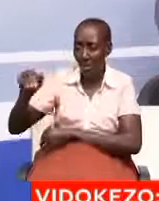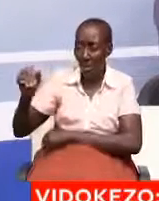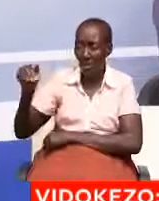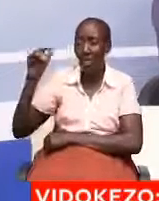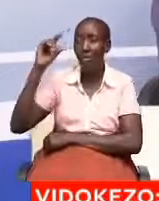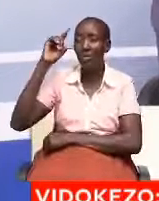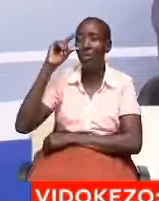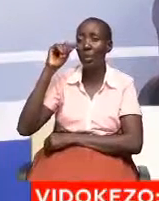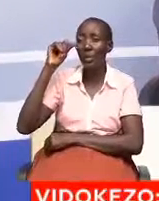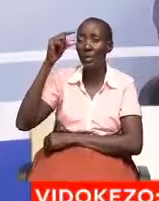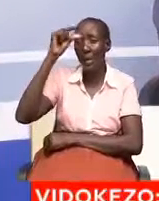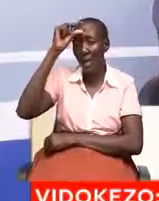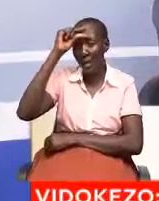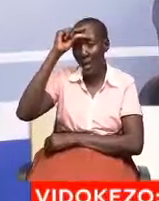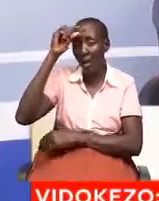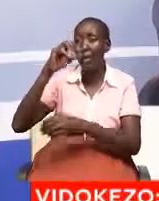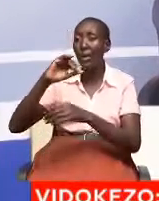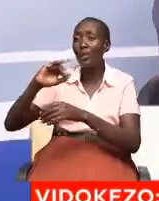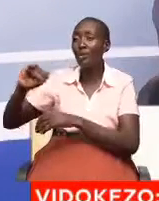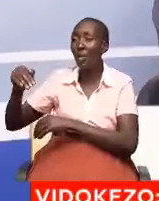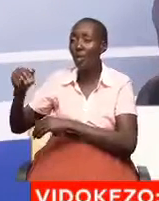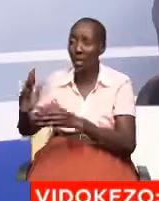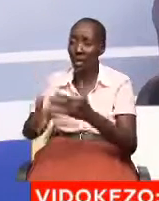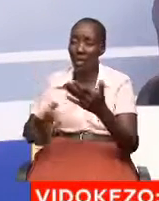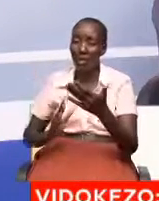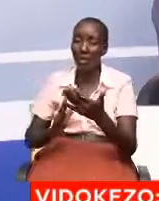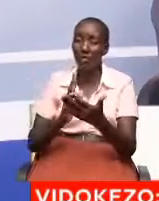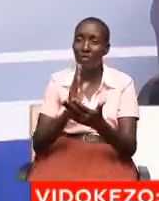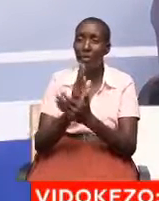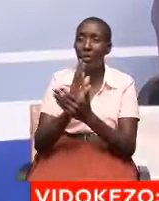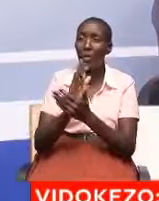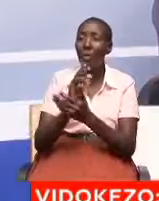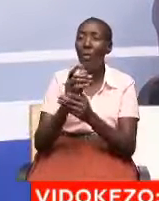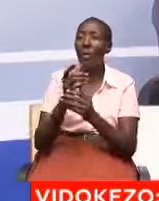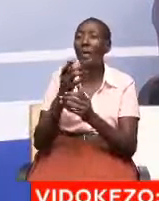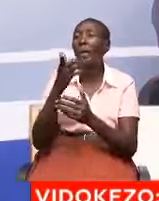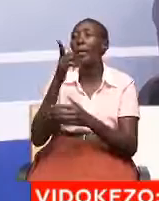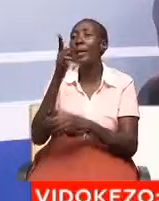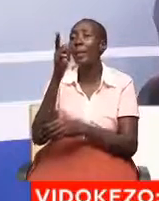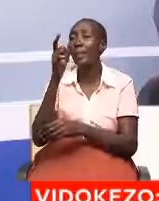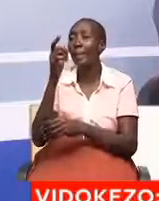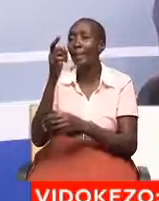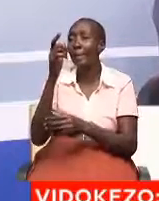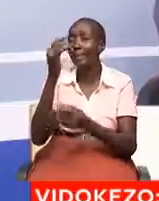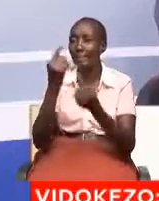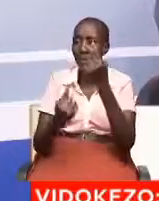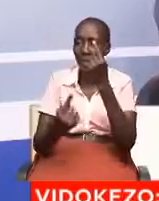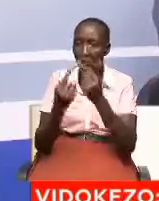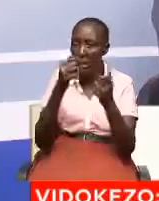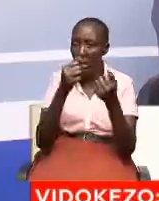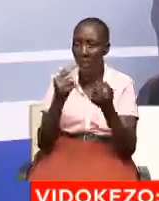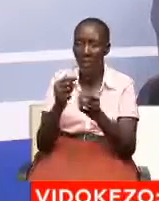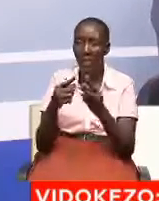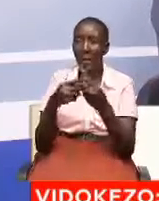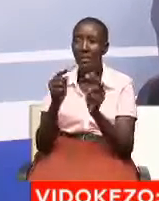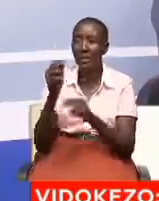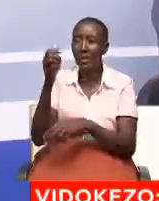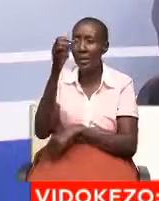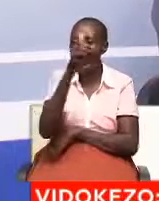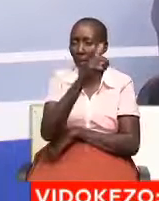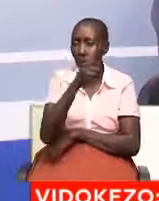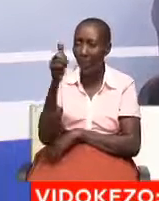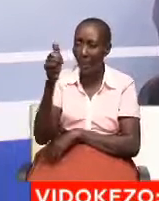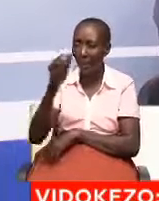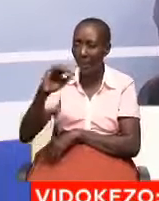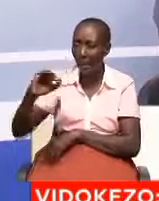Mombasa, serikali ya kaunti kupitia kitengo cha wazimamoto wameanza juhudi za kusafisha mji na kunyunyuzia dawa kama njia